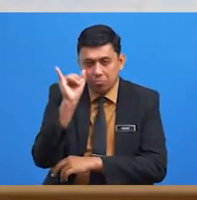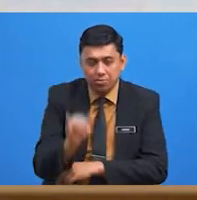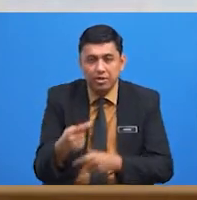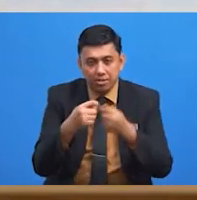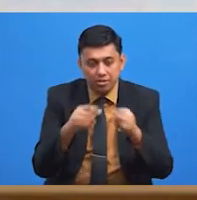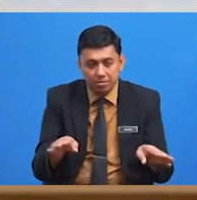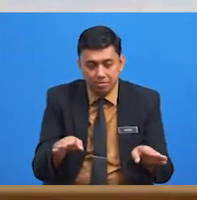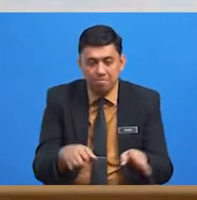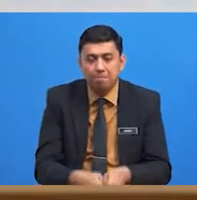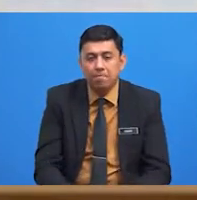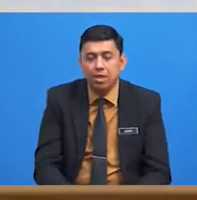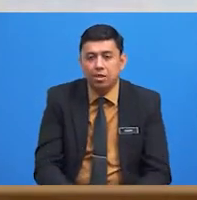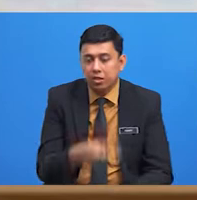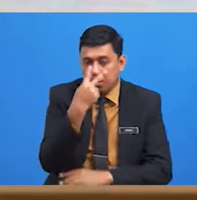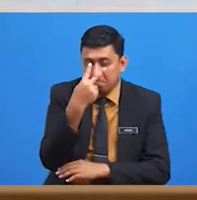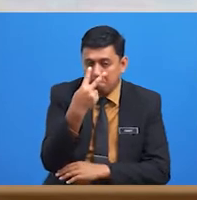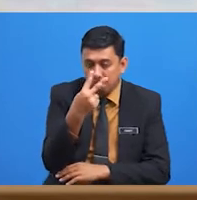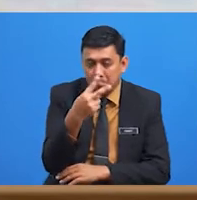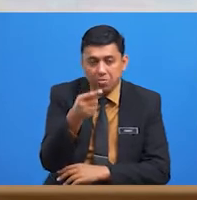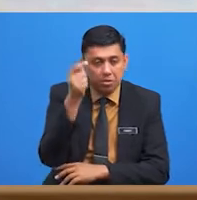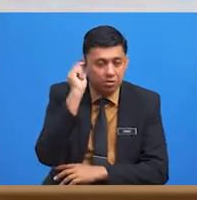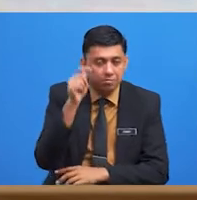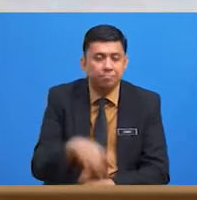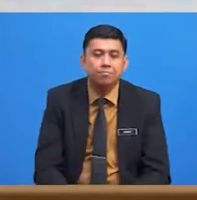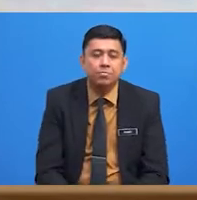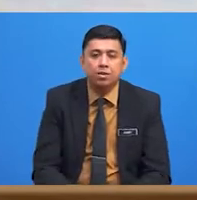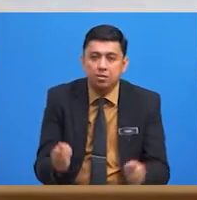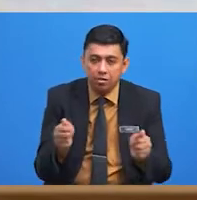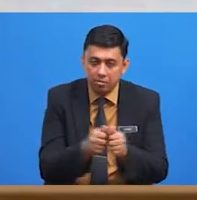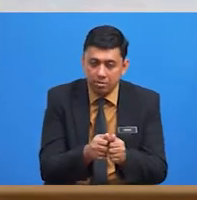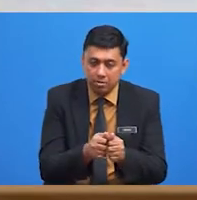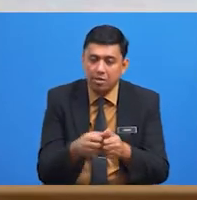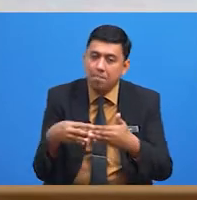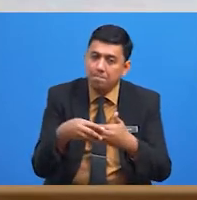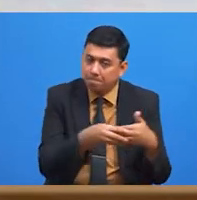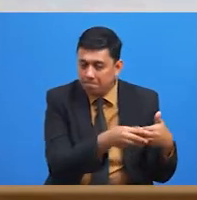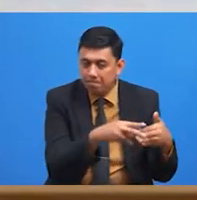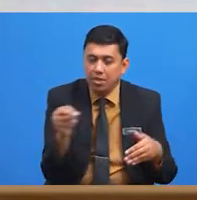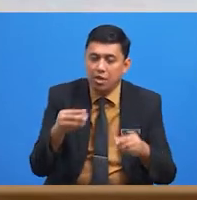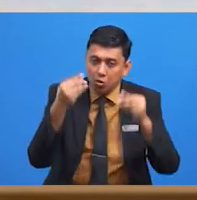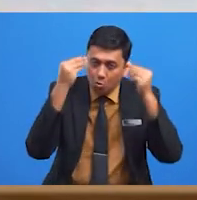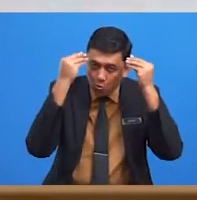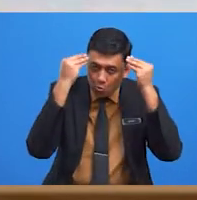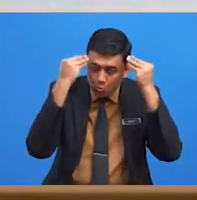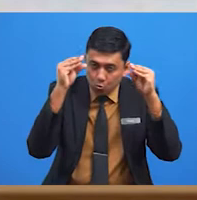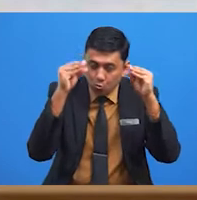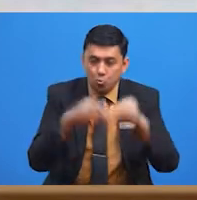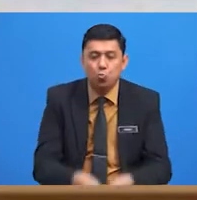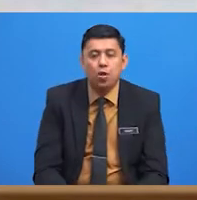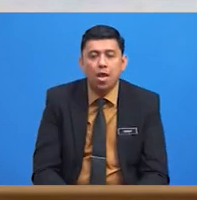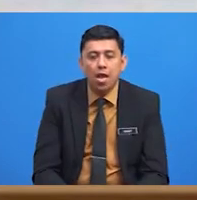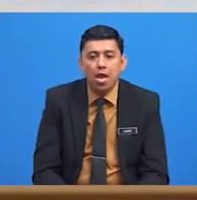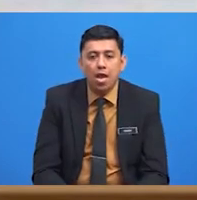cikgu paparkan sebentar tadi dengan bimbingan guru bahasa